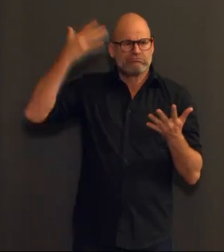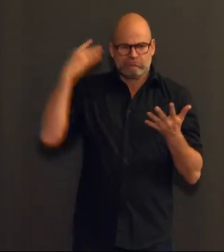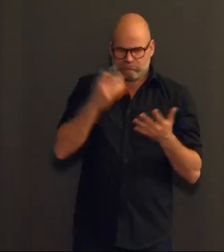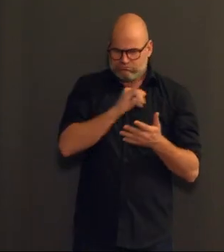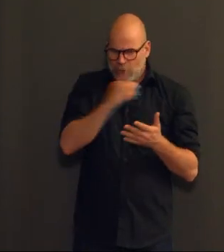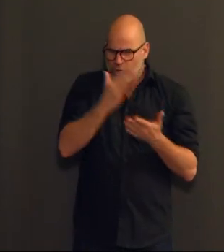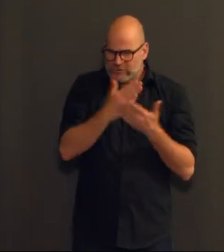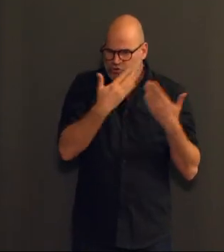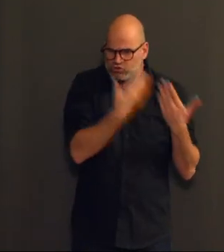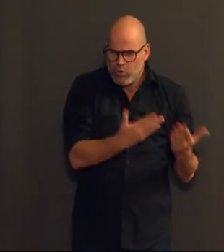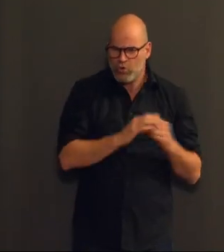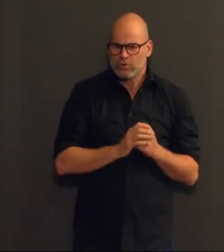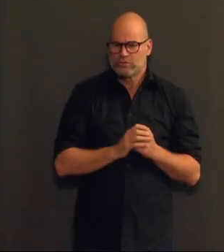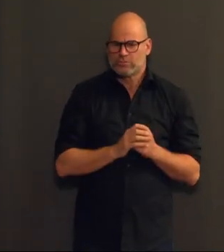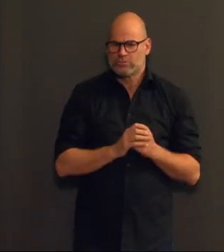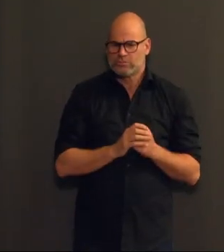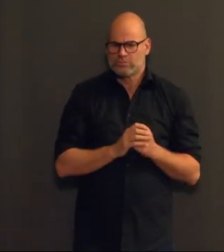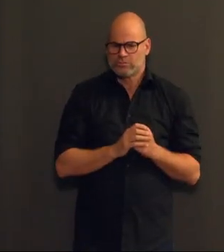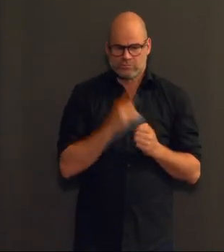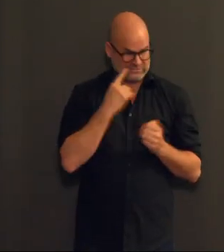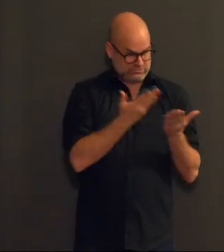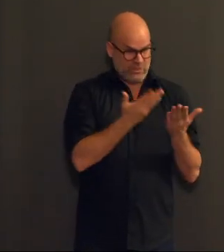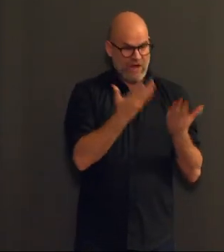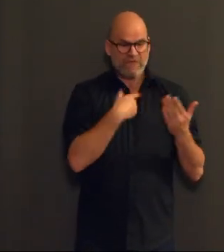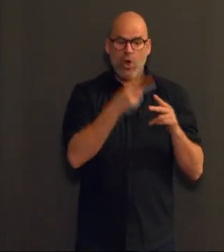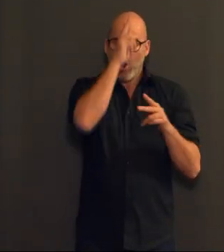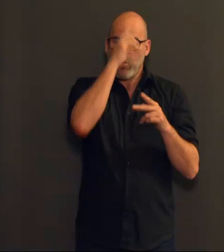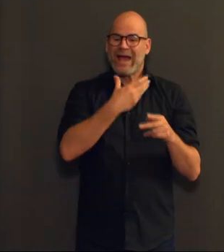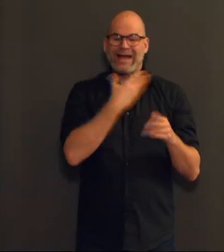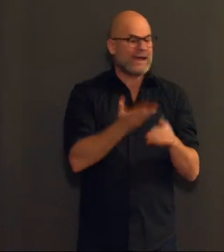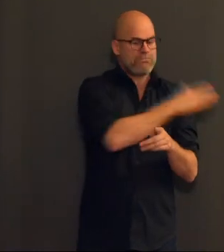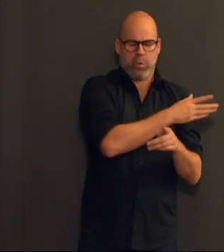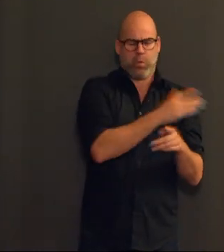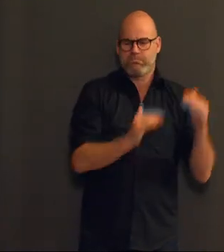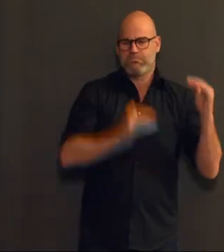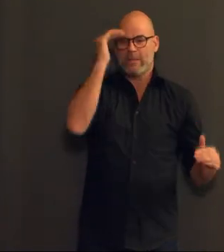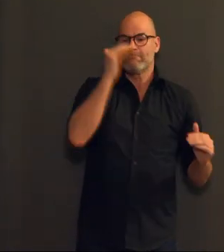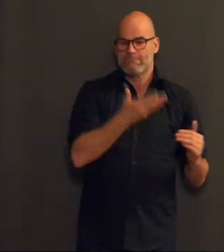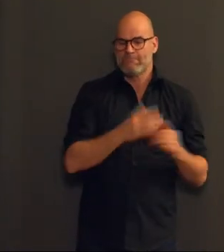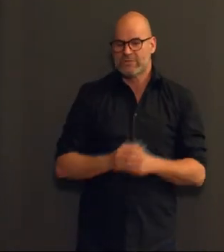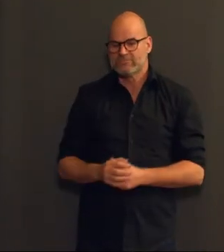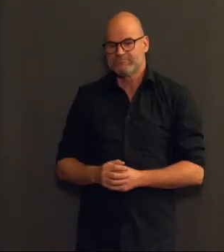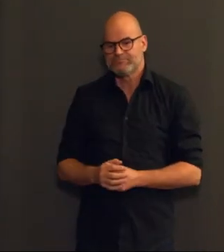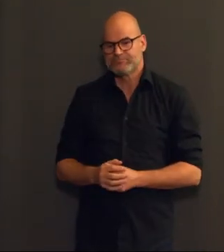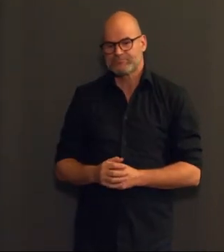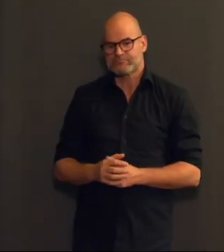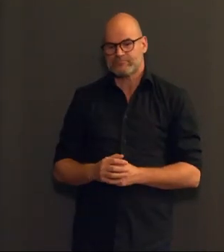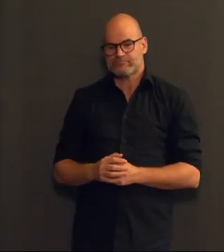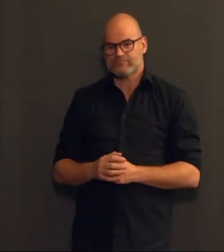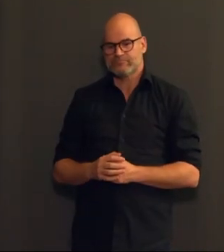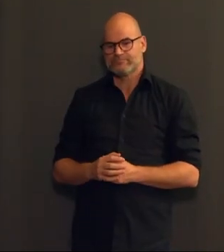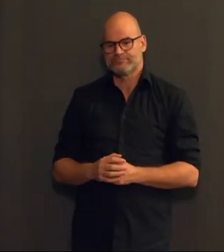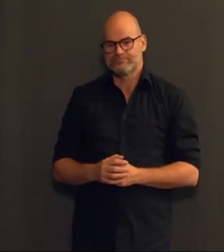seizoensgriep. En we mogen ook niet vergeten dat sterfte of oversterfte niet het enige probleem is met